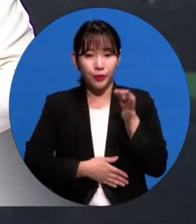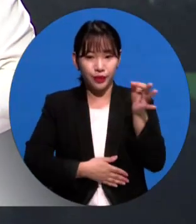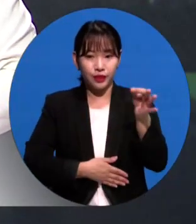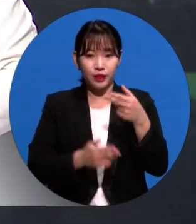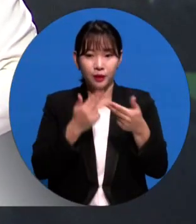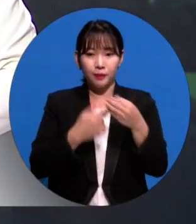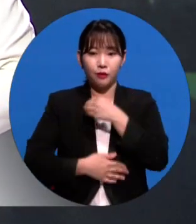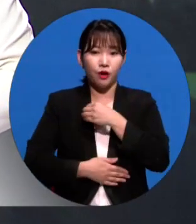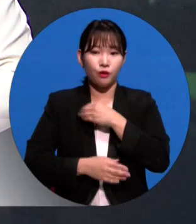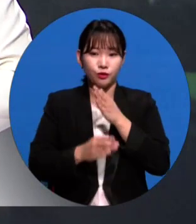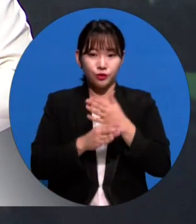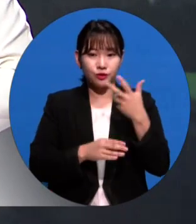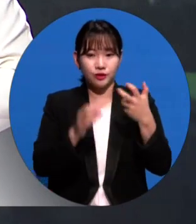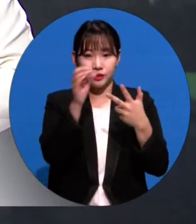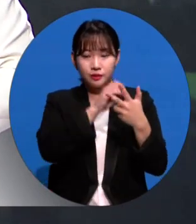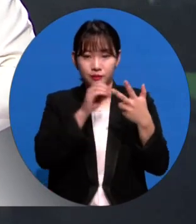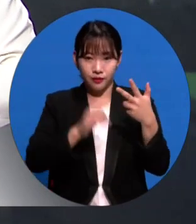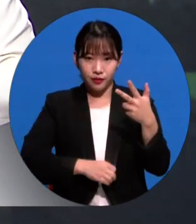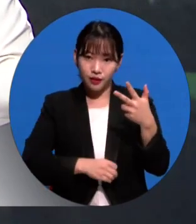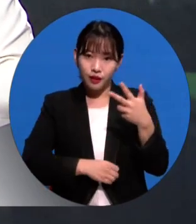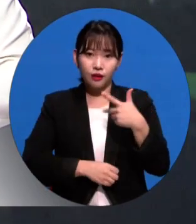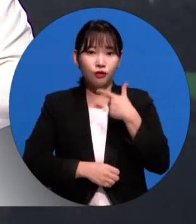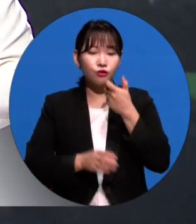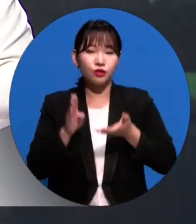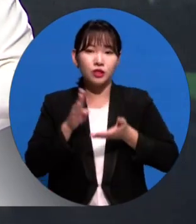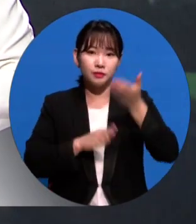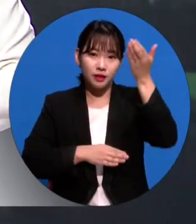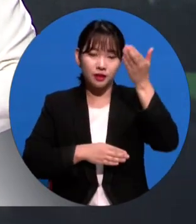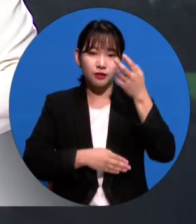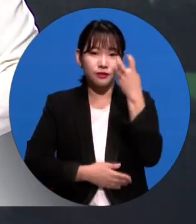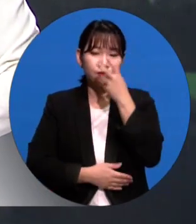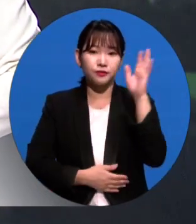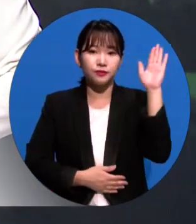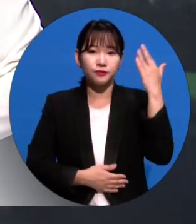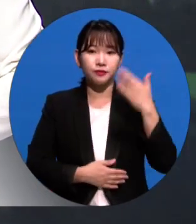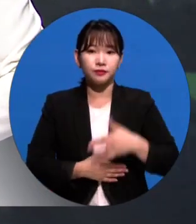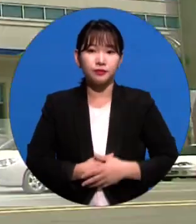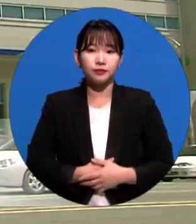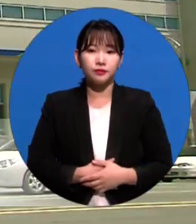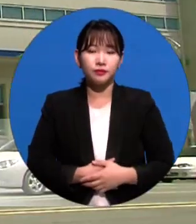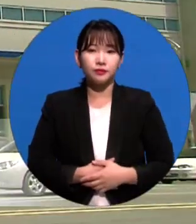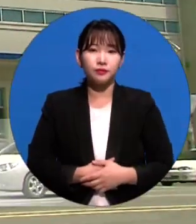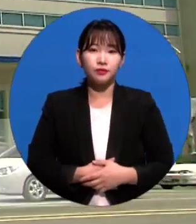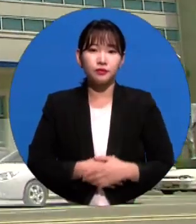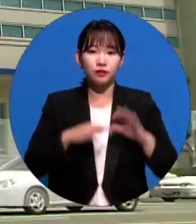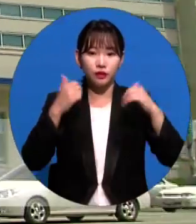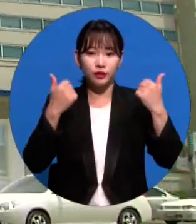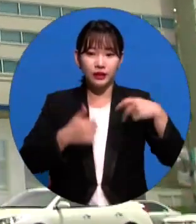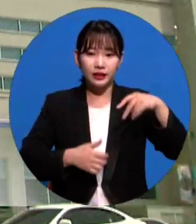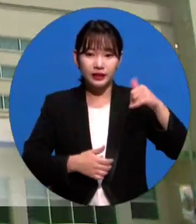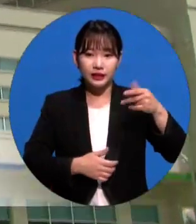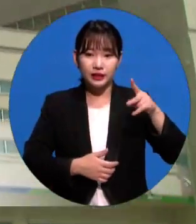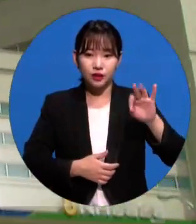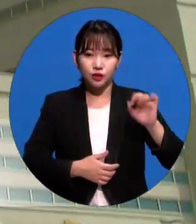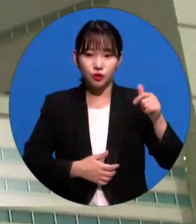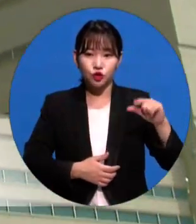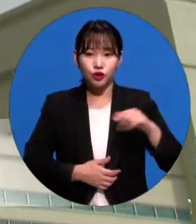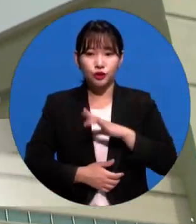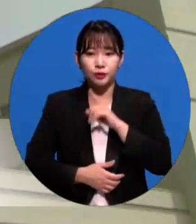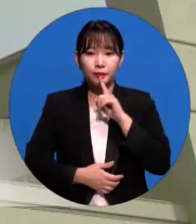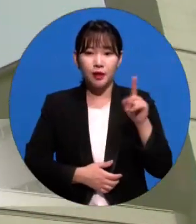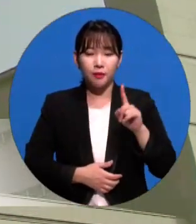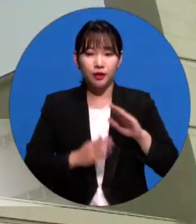조합원 가운데 77%가 60세 이상인 것으로 드러났습니다 국회의 신정원 의원에 따르면